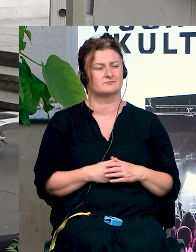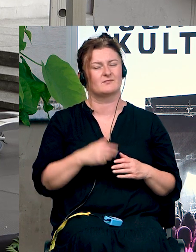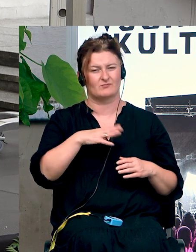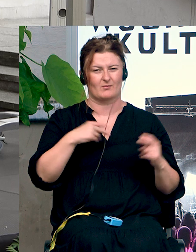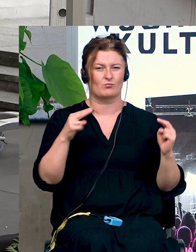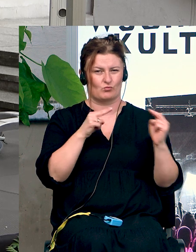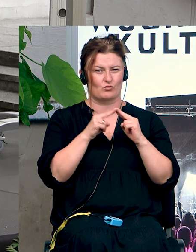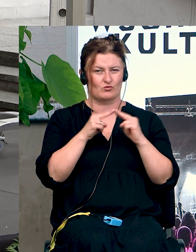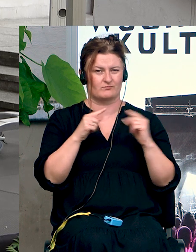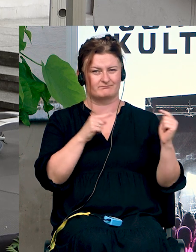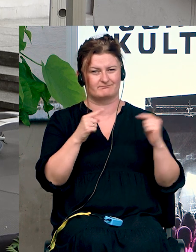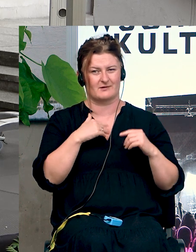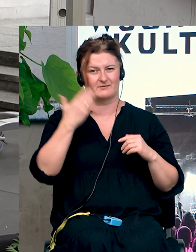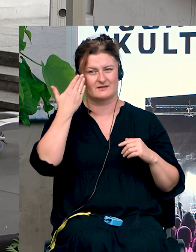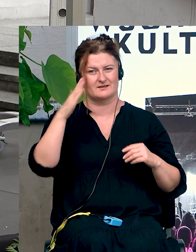mam nadzieję.